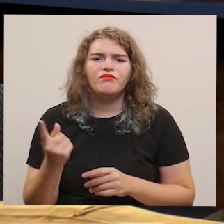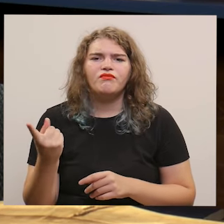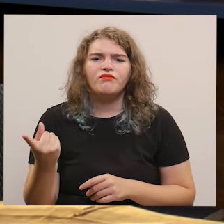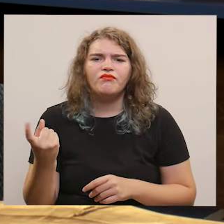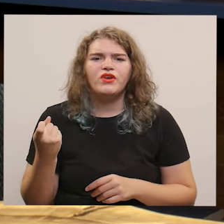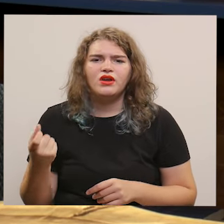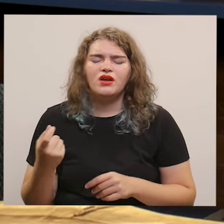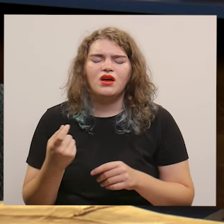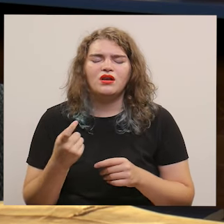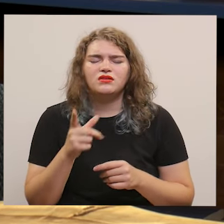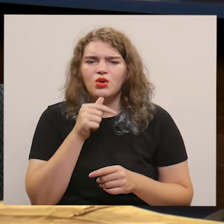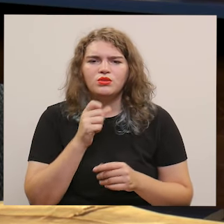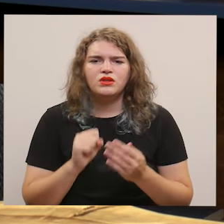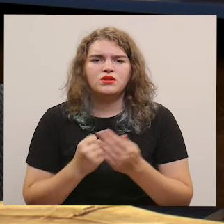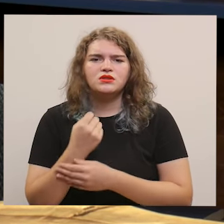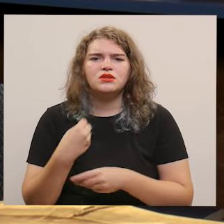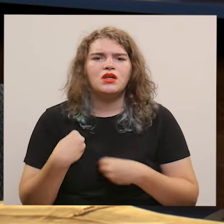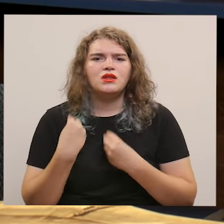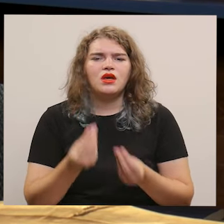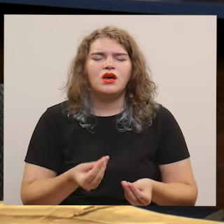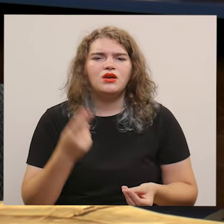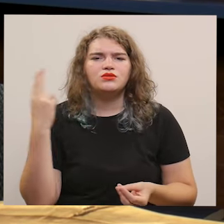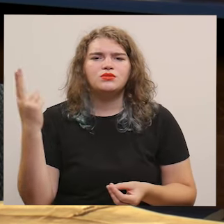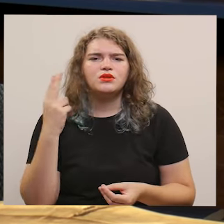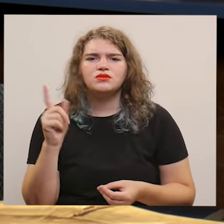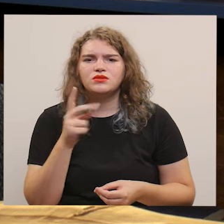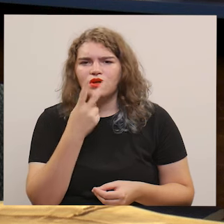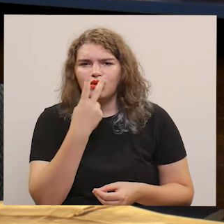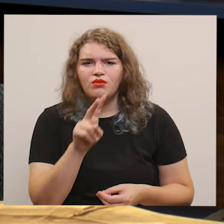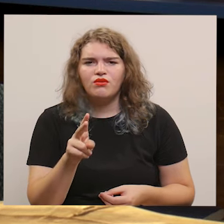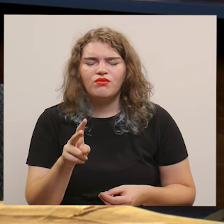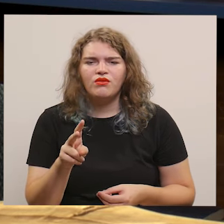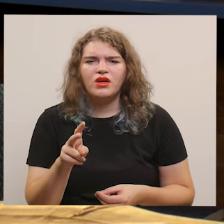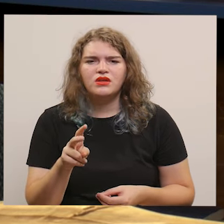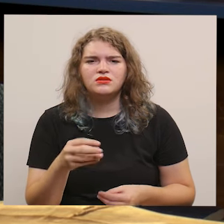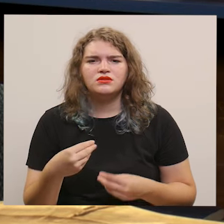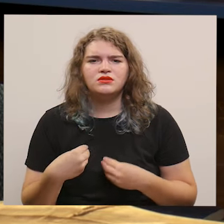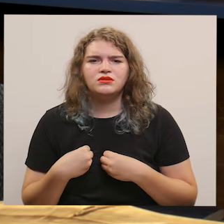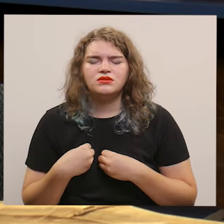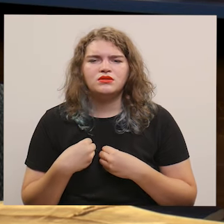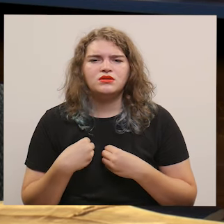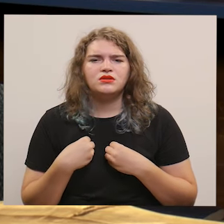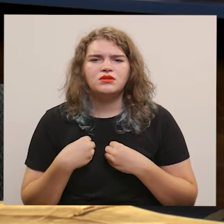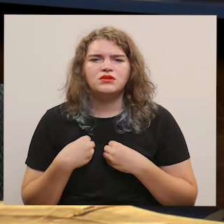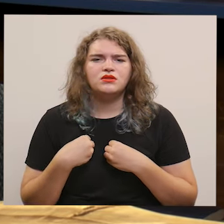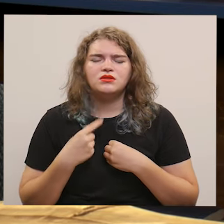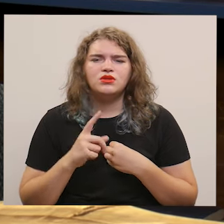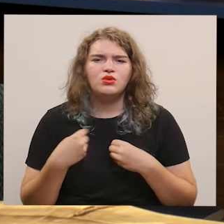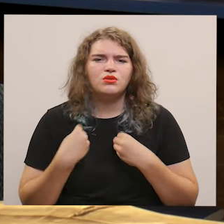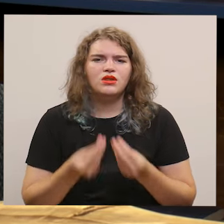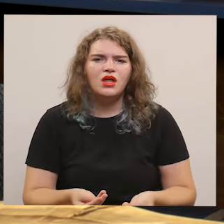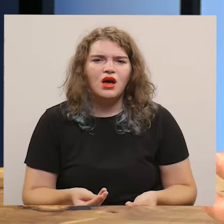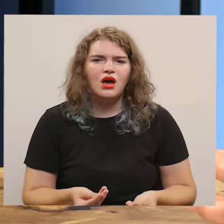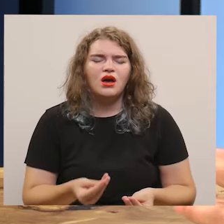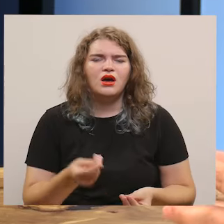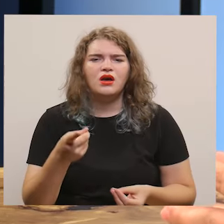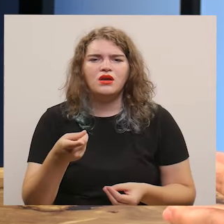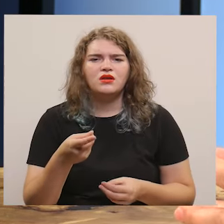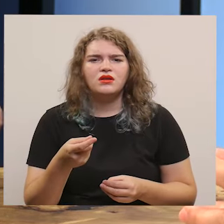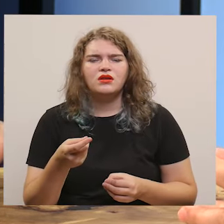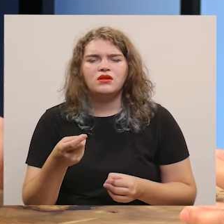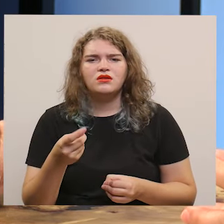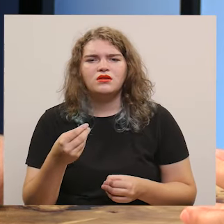care ea crescuse: „Să dea Dumnezeu să nu vezi, să dai de mâncare la copiii tăi, să vorbești, să nu dai de mâncare la copiii tăi.” Mă Un speria blestem